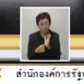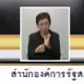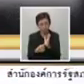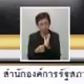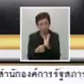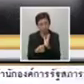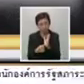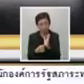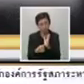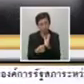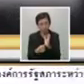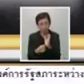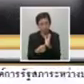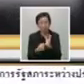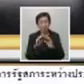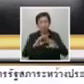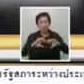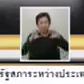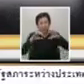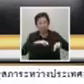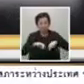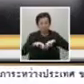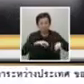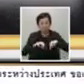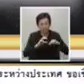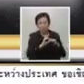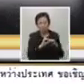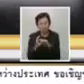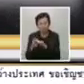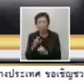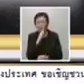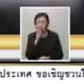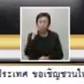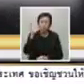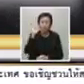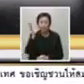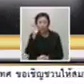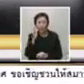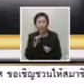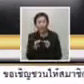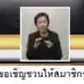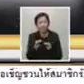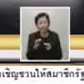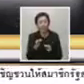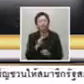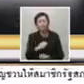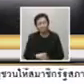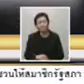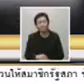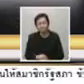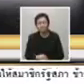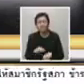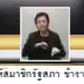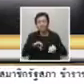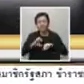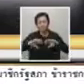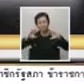กี่ยวเนื่องกับการบริหารราชการแผ่นดินอันนี้ผมยอมรับได้ถ้าท่านวินิจฉัยอย่างนี้นะครับเกี่ยวเนื่องกับการบริหารราชการแผ่น